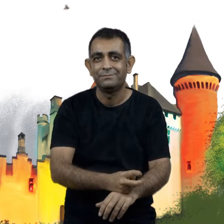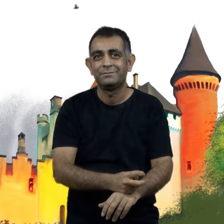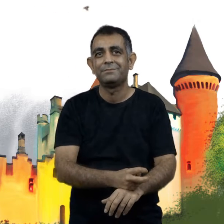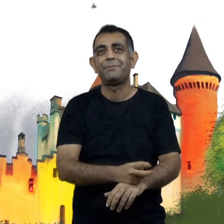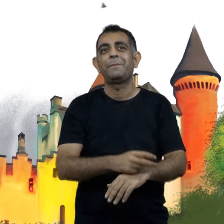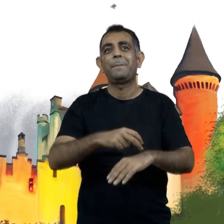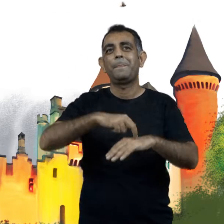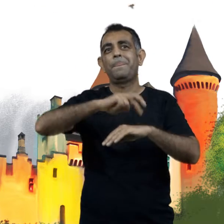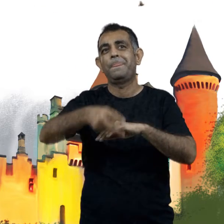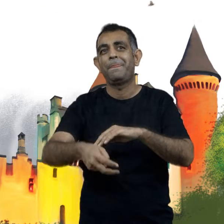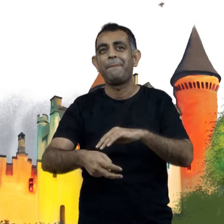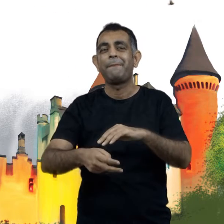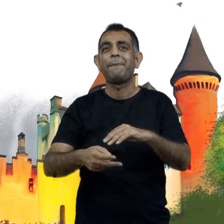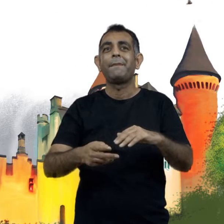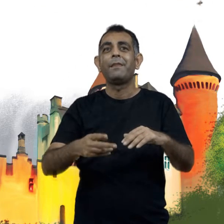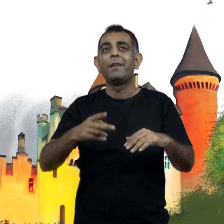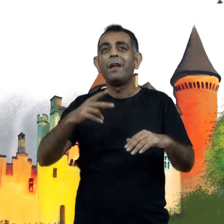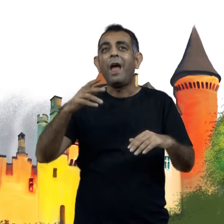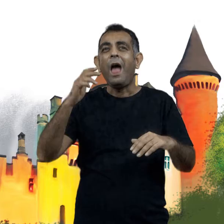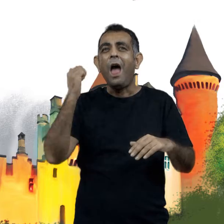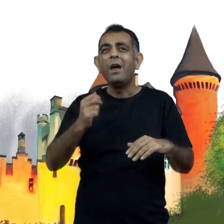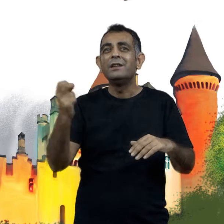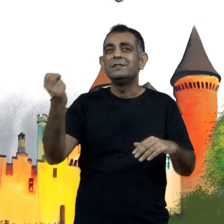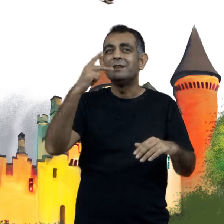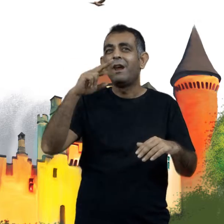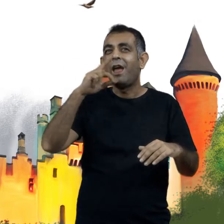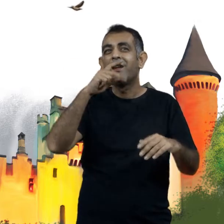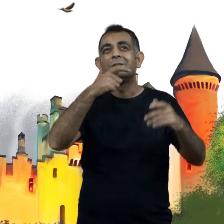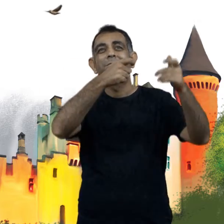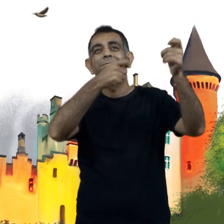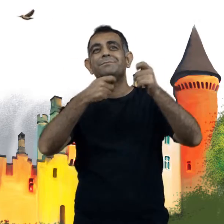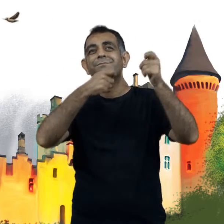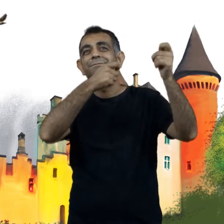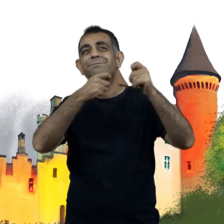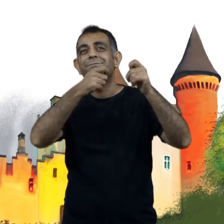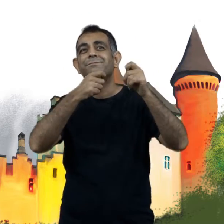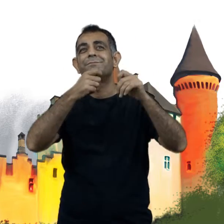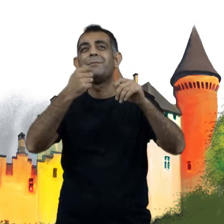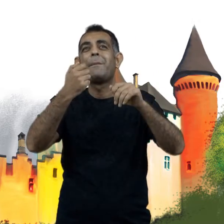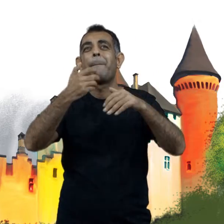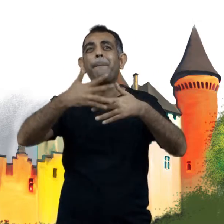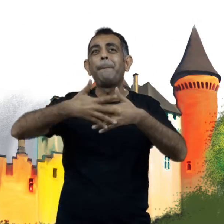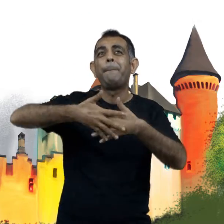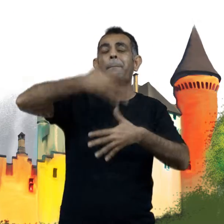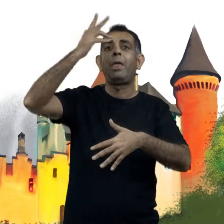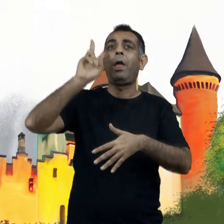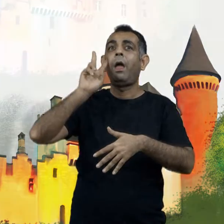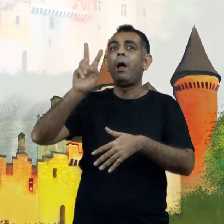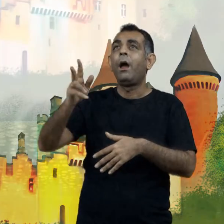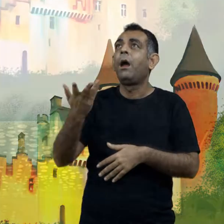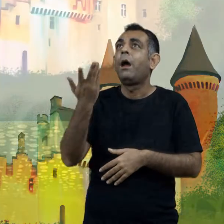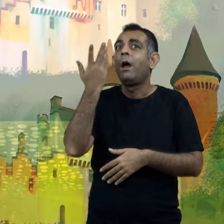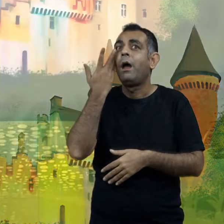Yavaşça yere indiler. Karşılarında her renkten ışıl ışıl uçurtmalarla bezeli bir bina